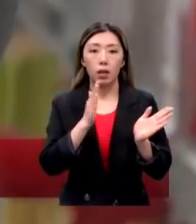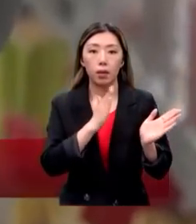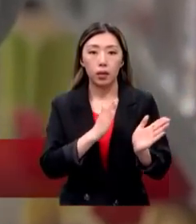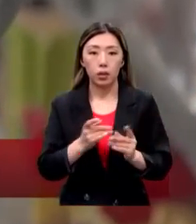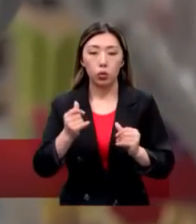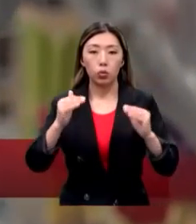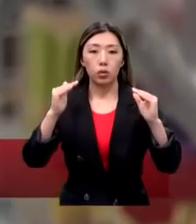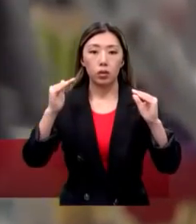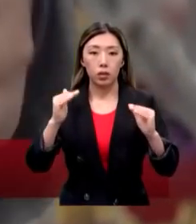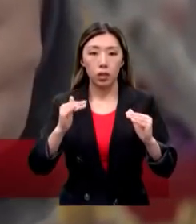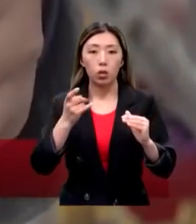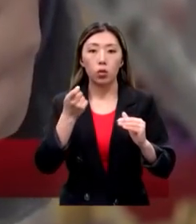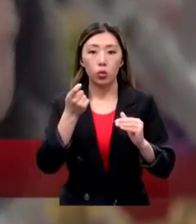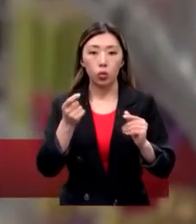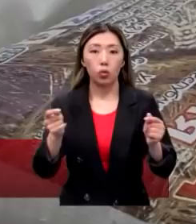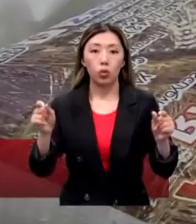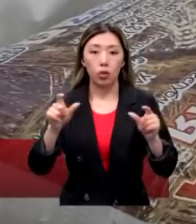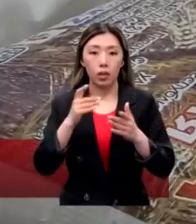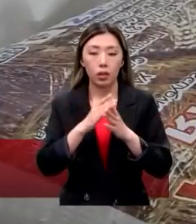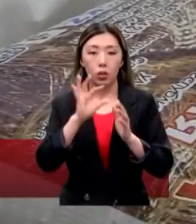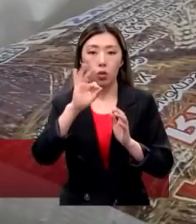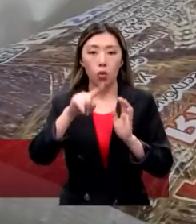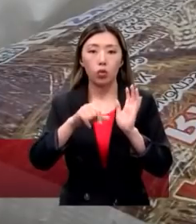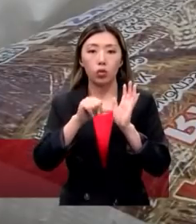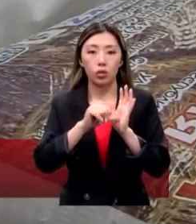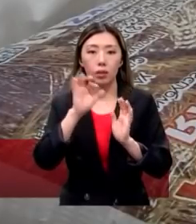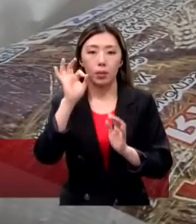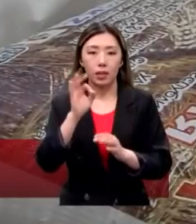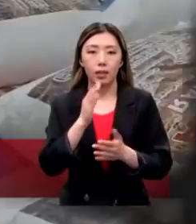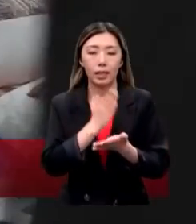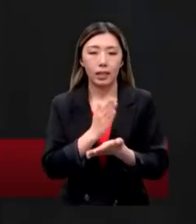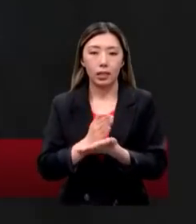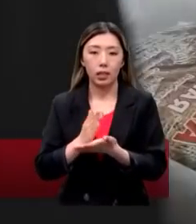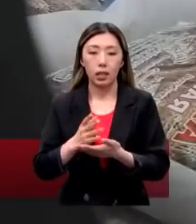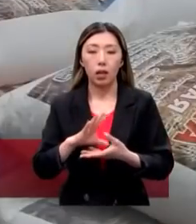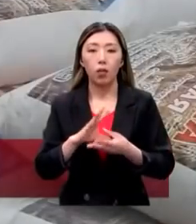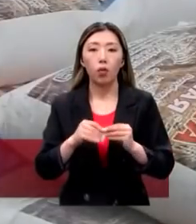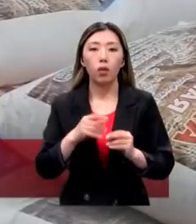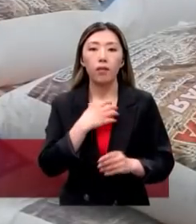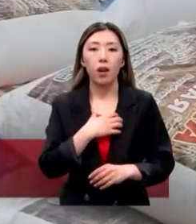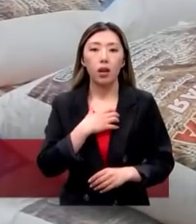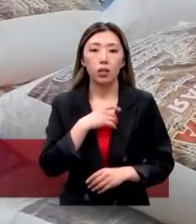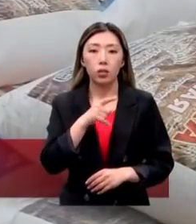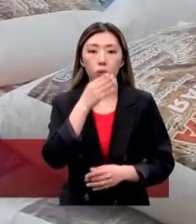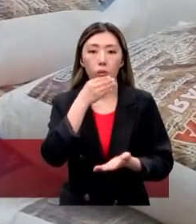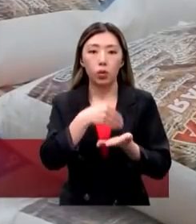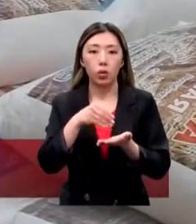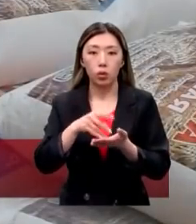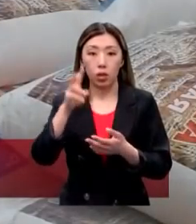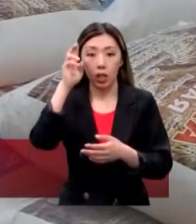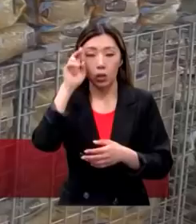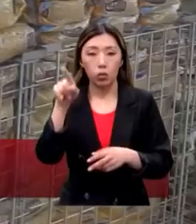стабилизировалась. Небольшой рост 0,6% все же фиксируется. И это на те продтовары, которые